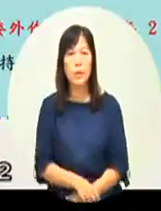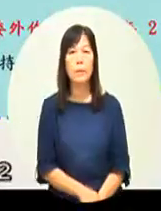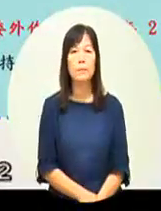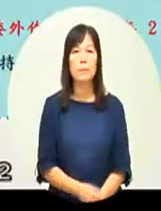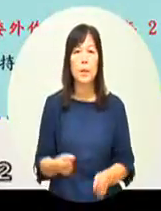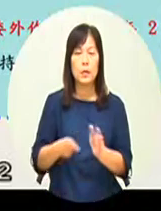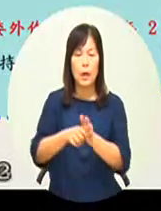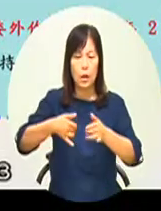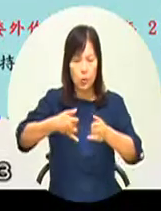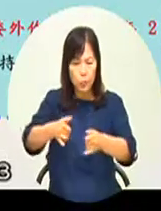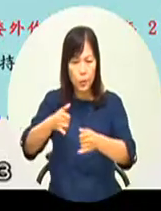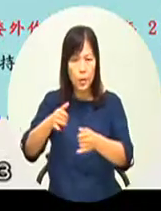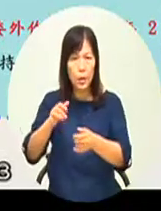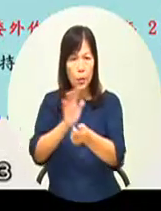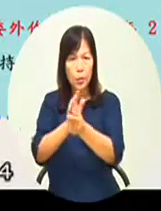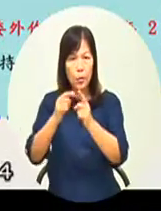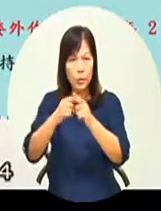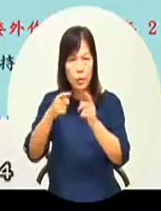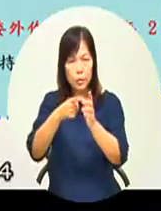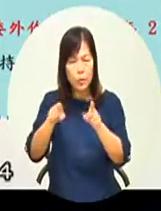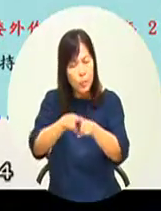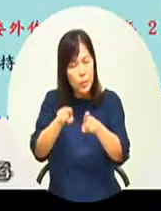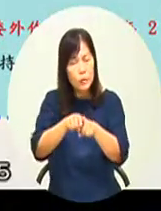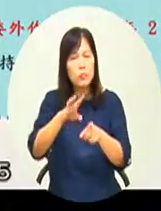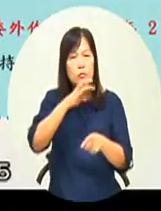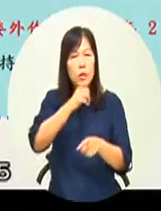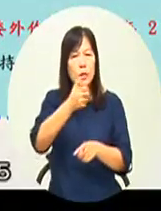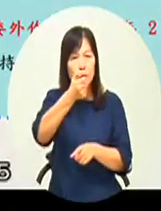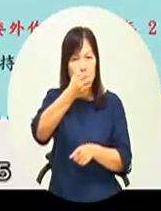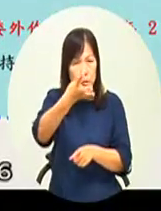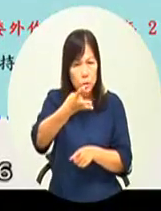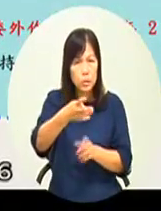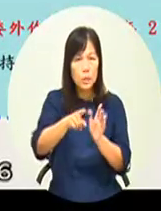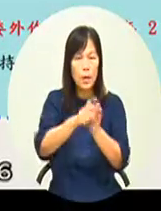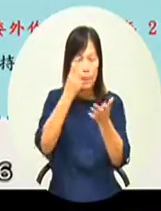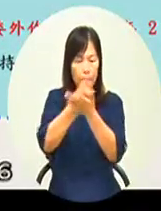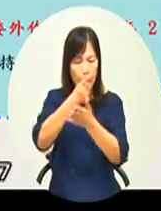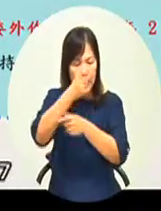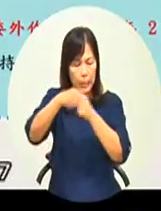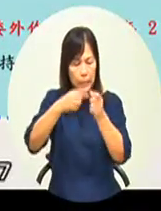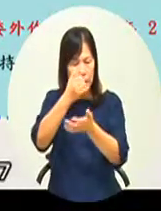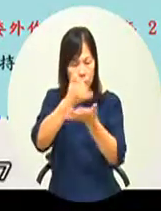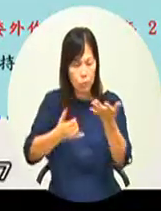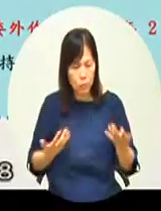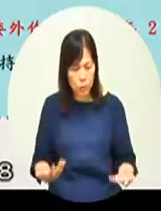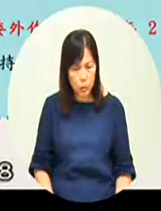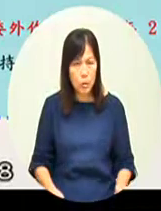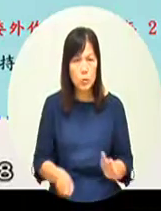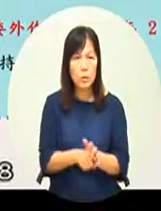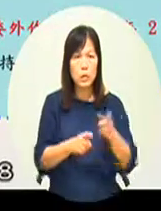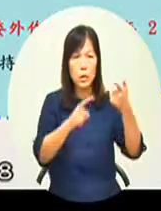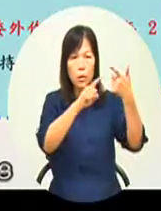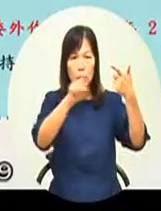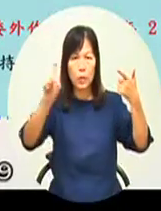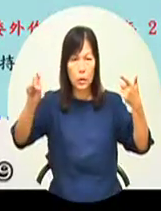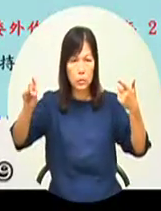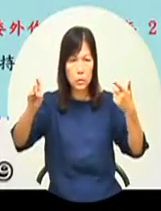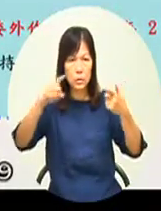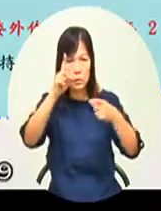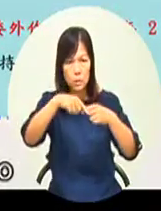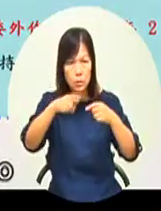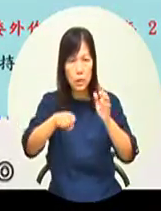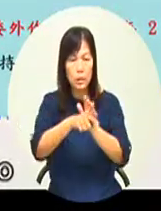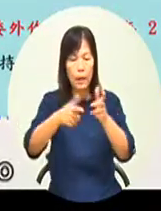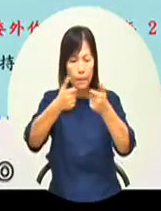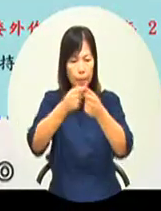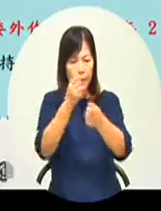路边服务人员平均的年龄是54岁，所以每年退休的人数大概6到10个，所以说配合劳基法